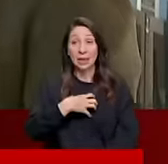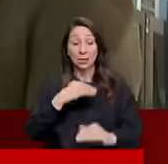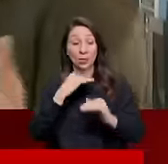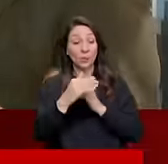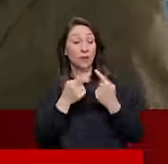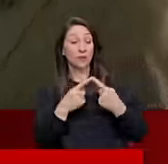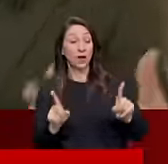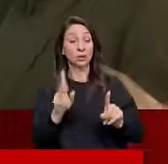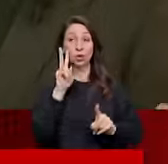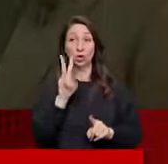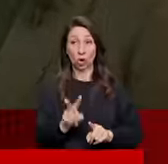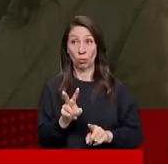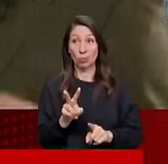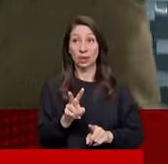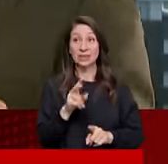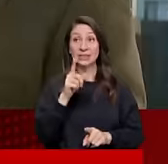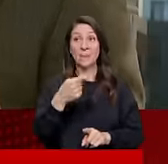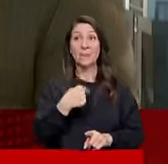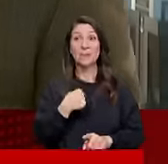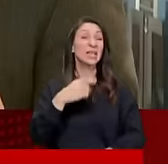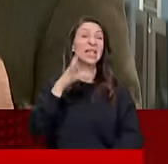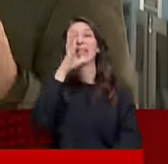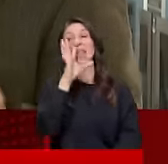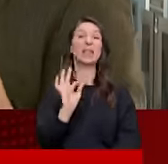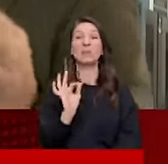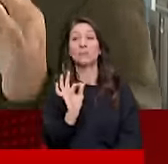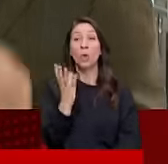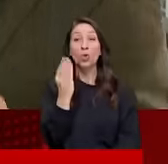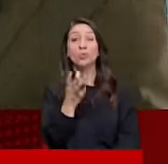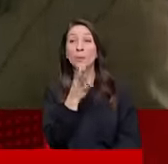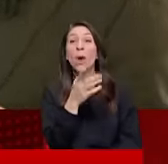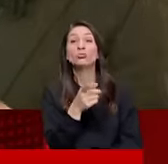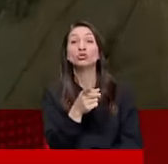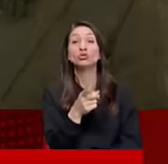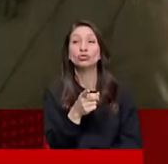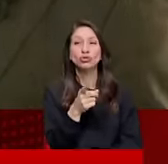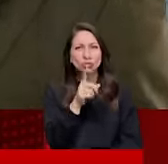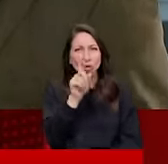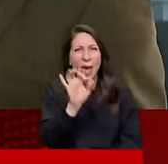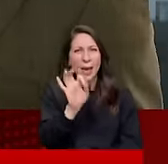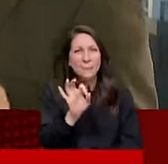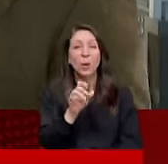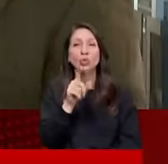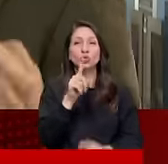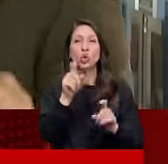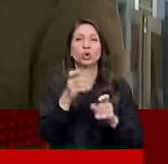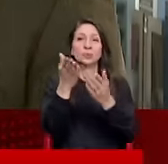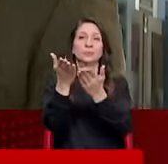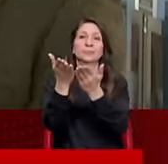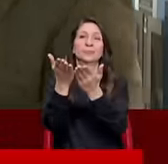toplumdan farklı konumlandırıp sen benim kim oluyor, kim olduğumu biliyor musun sorusu var ya. Evet. O soruyu